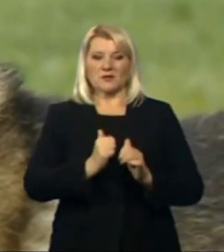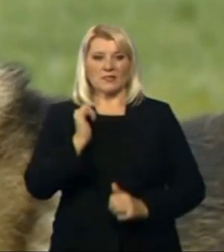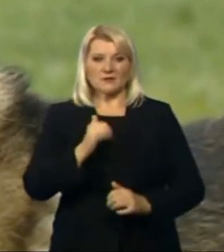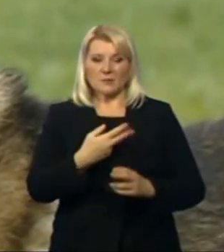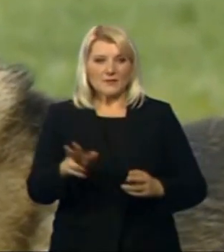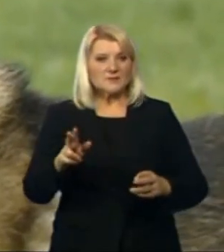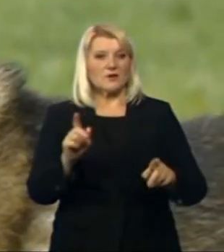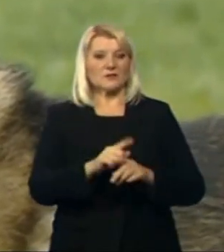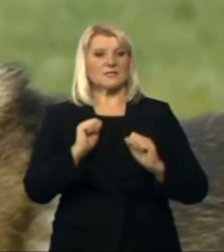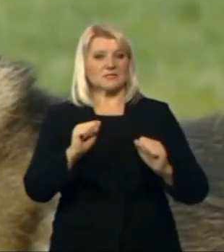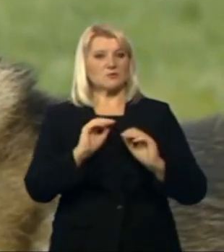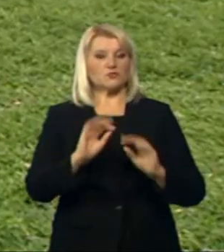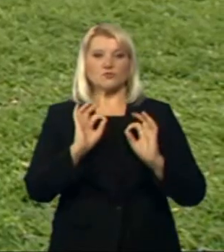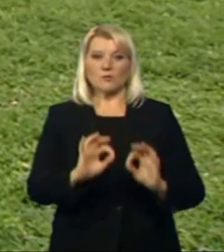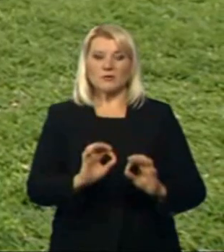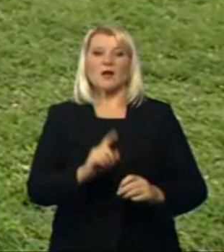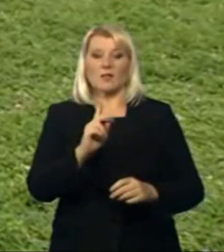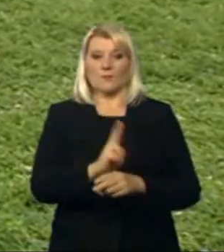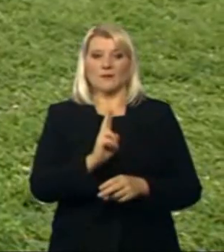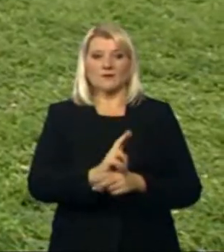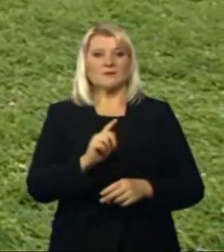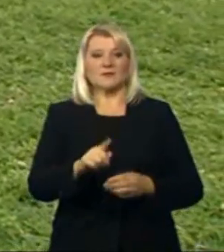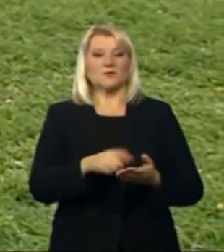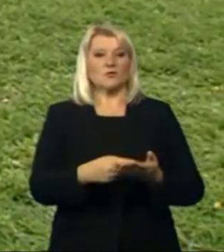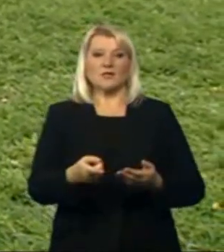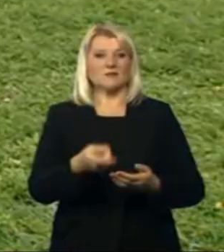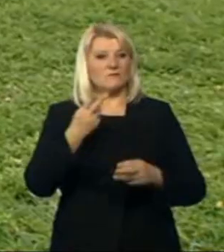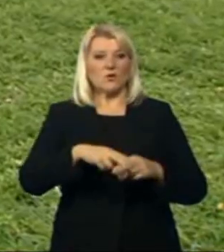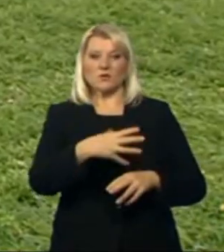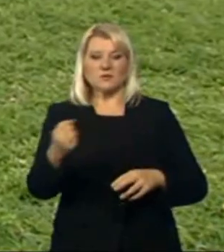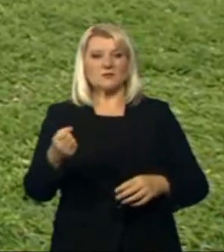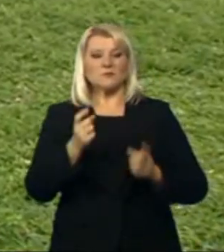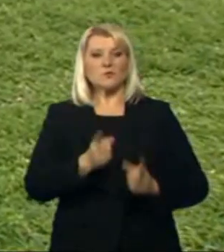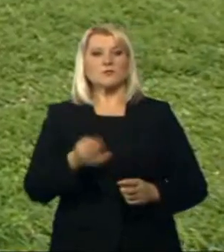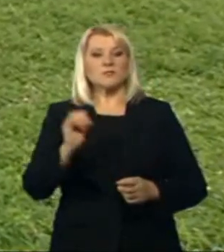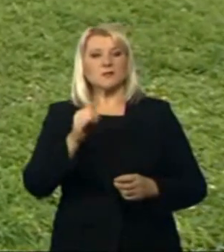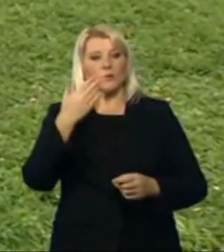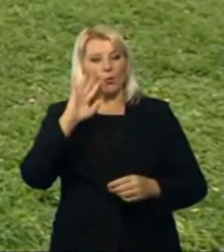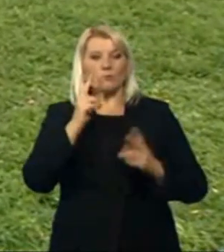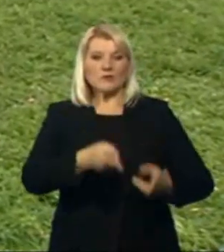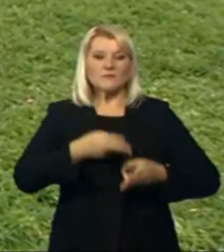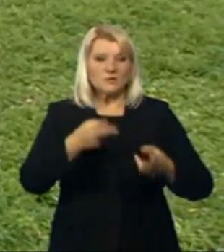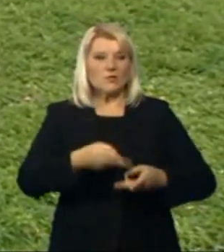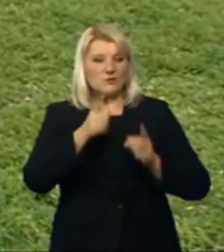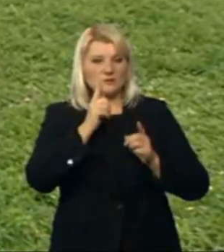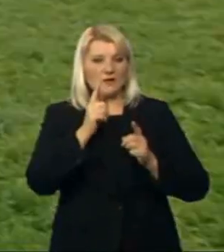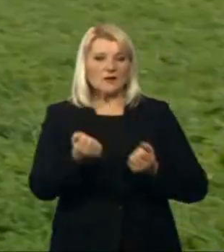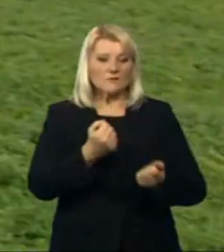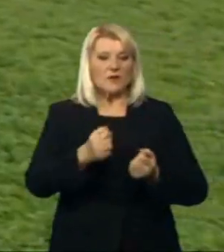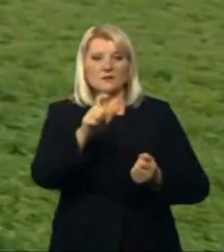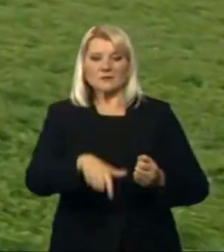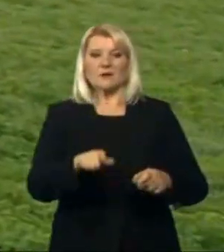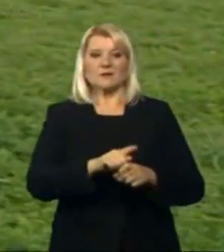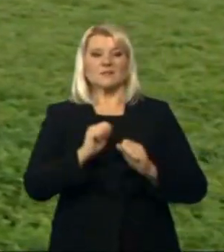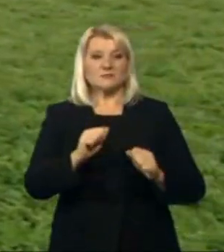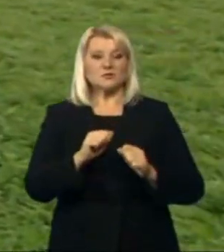hlídač a dobře vycvičený. Ale pozor, není to pes pro každého, chce to někoho, kdo dovede psa ovládat a vycvičit